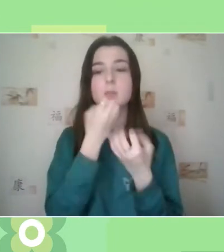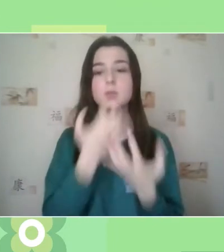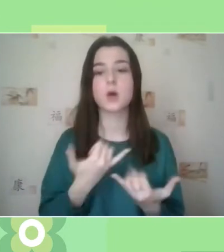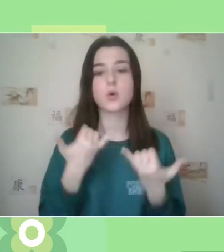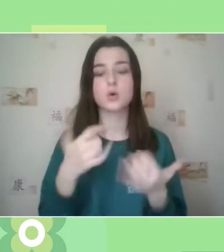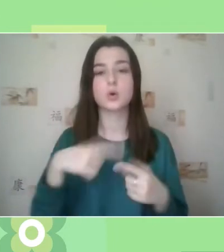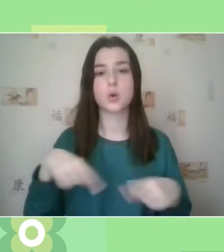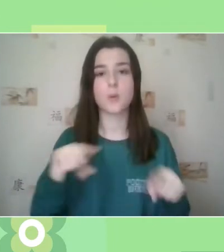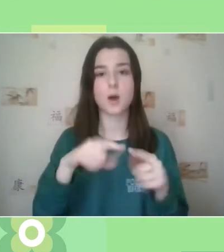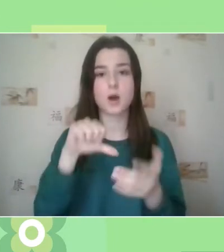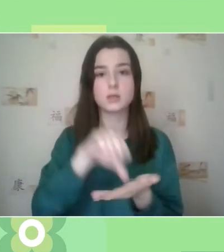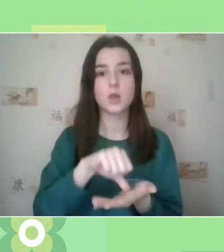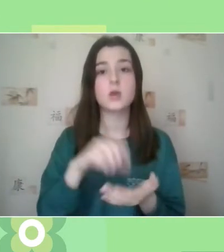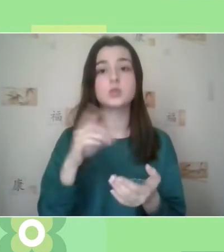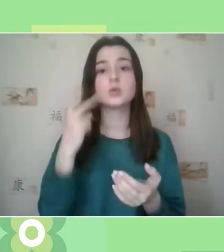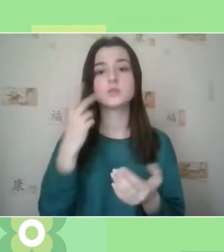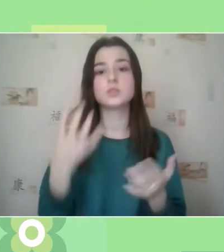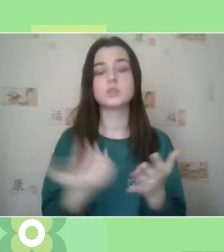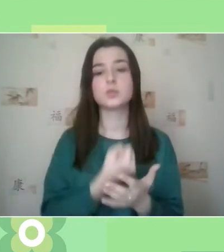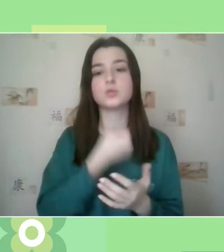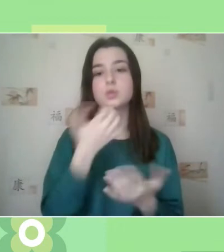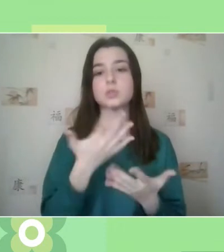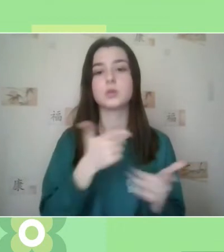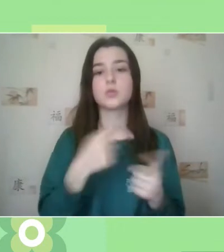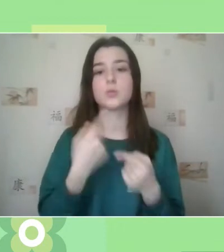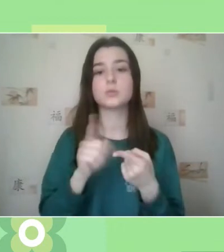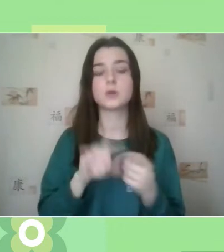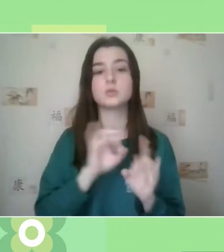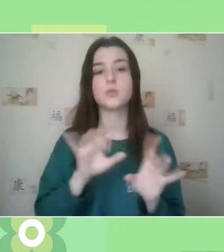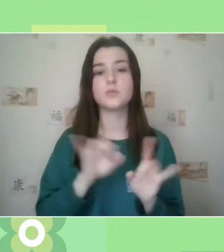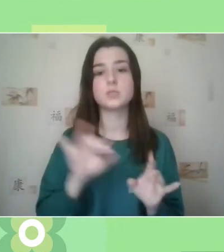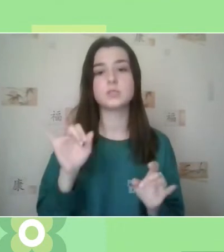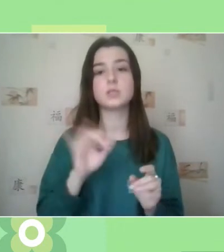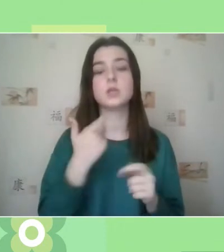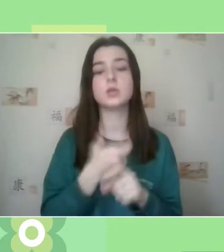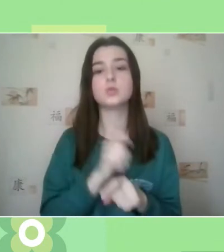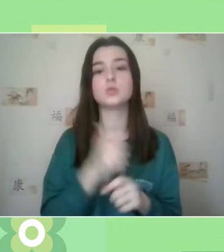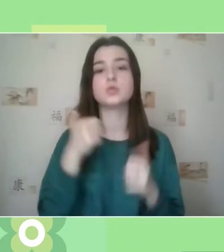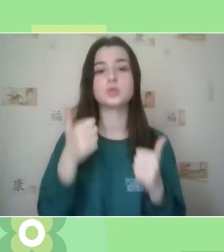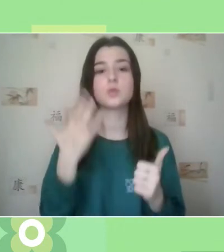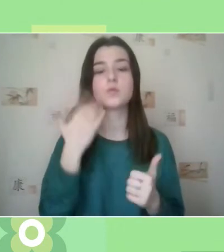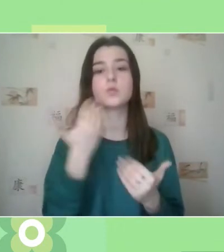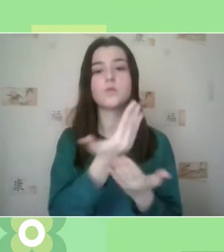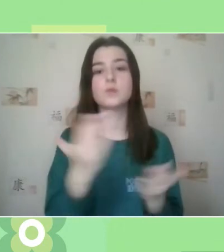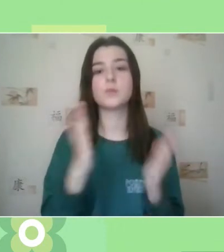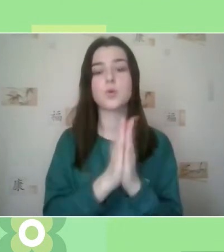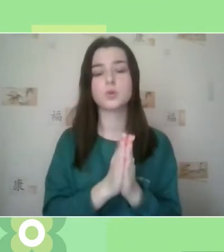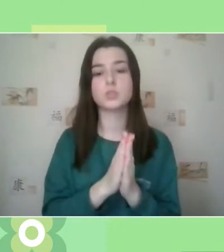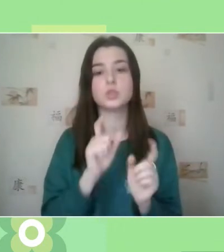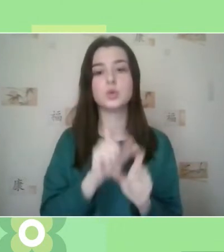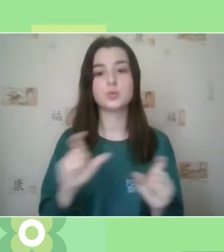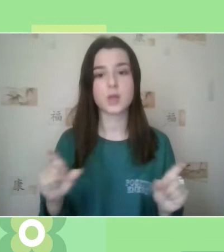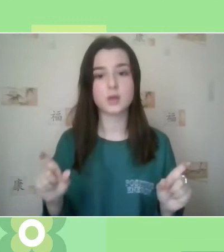знайдуться журналісти, які готові про це розповісти. Ну і дуже здорово, коли ви, просячи людей